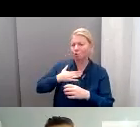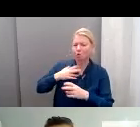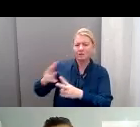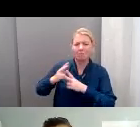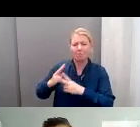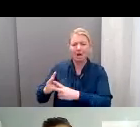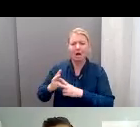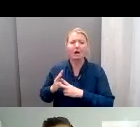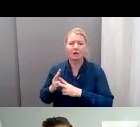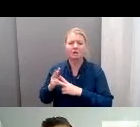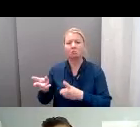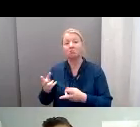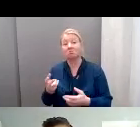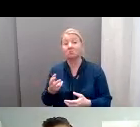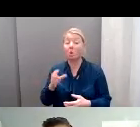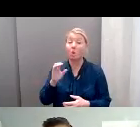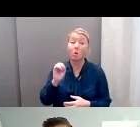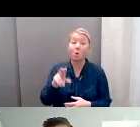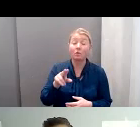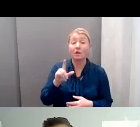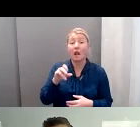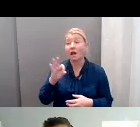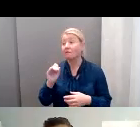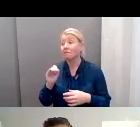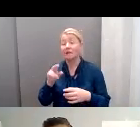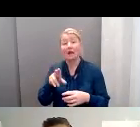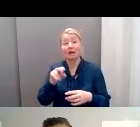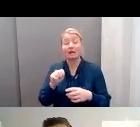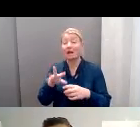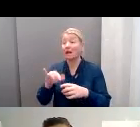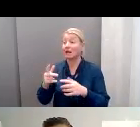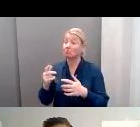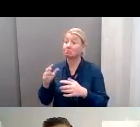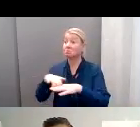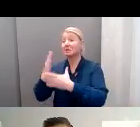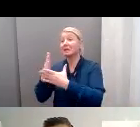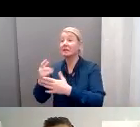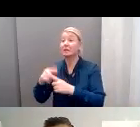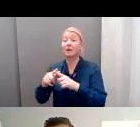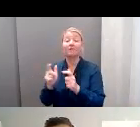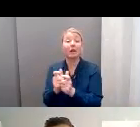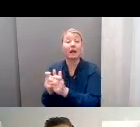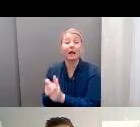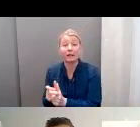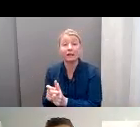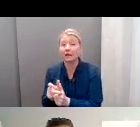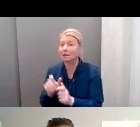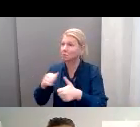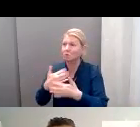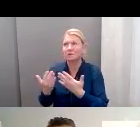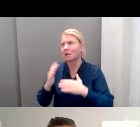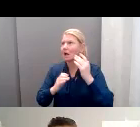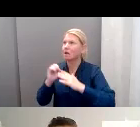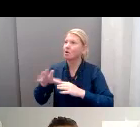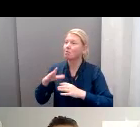eller in real life i olika föreningar till exempel. Och det behöver inte nödvändigtvis handla om föreningar som